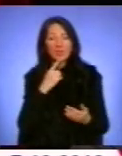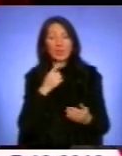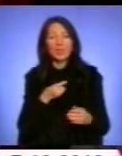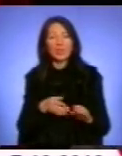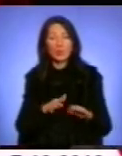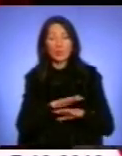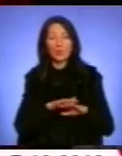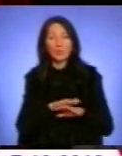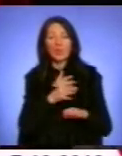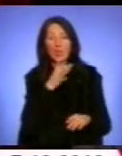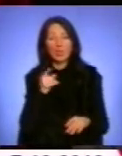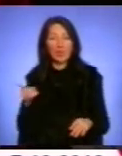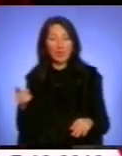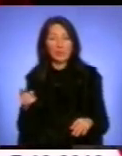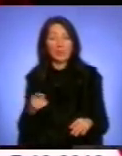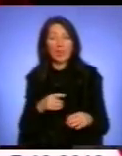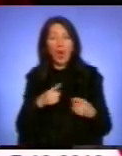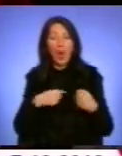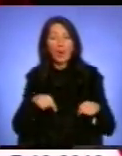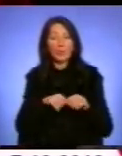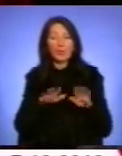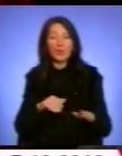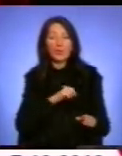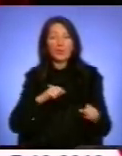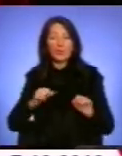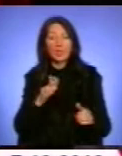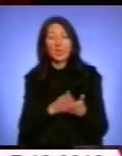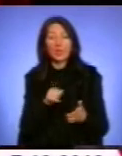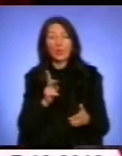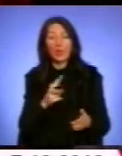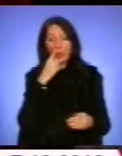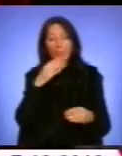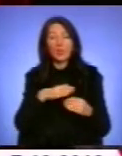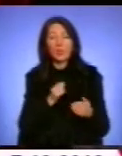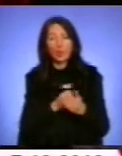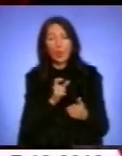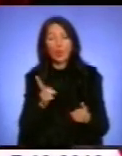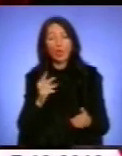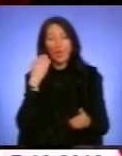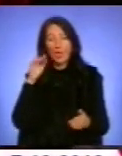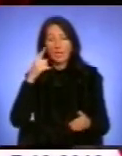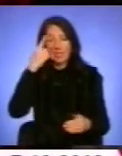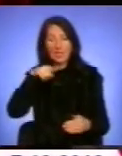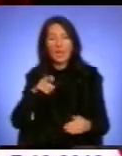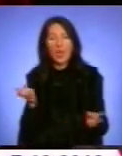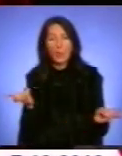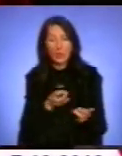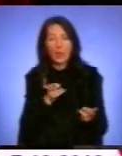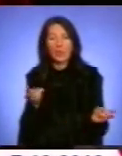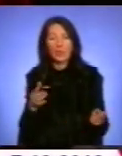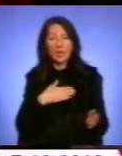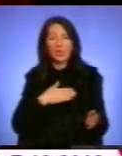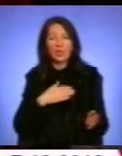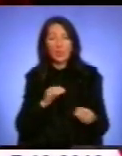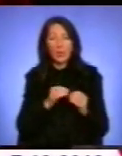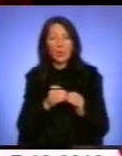час. І органи місцевого самоврядування є ті, хто знаходиться найближче сьогодні до людей, хто найкраще знає потреби, проблеми наших людей. Ми є